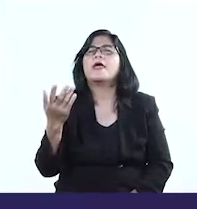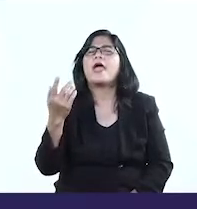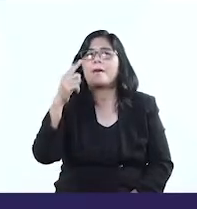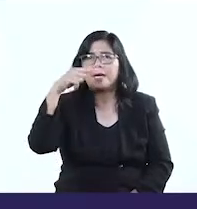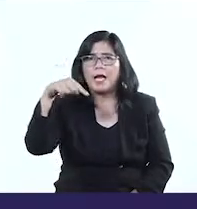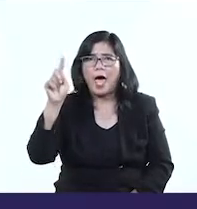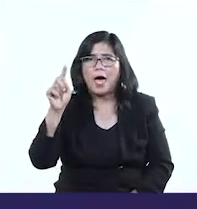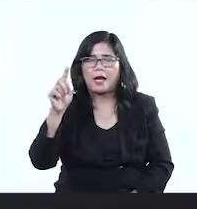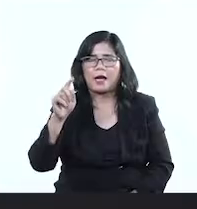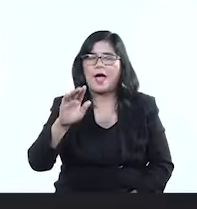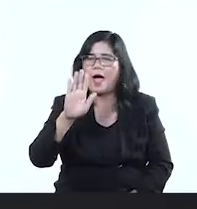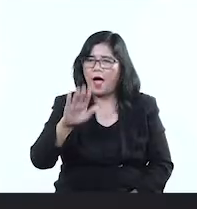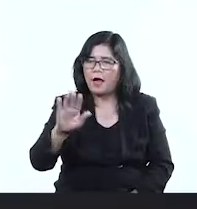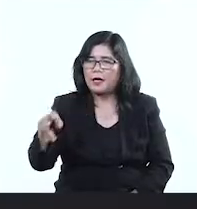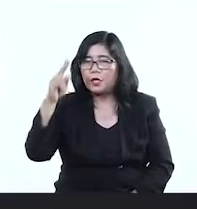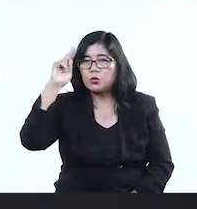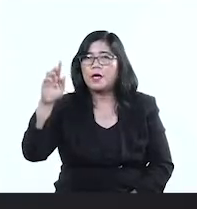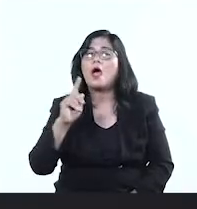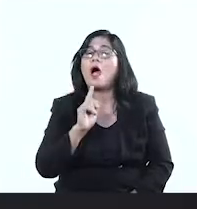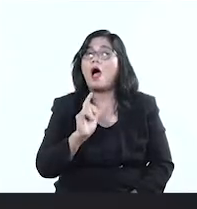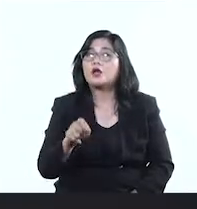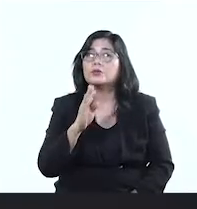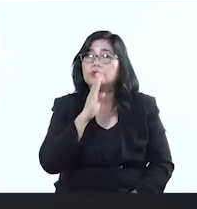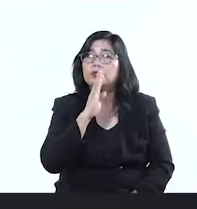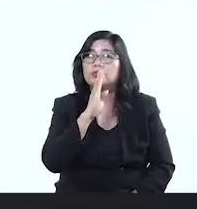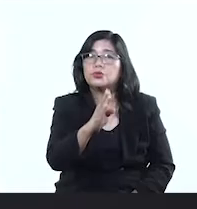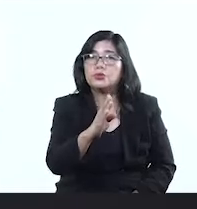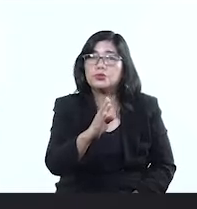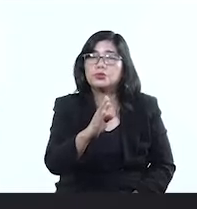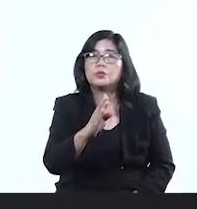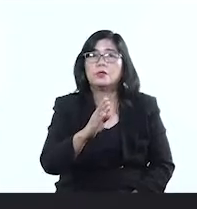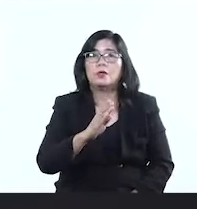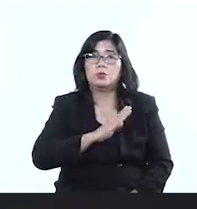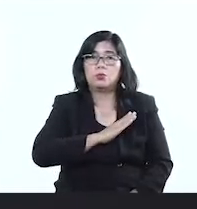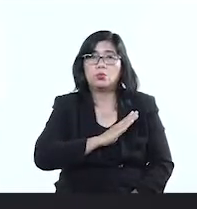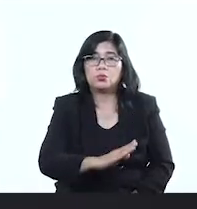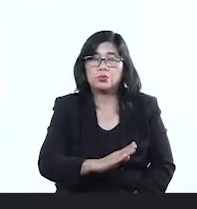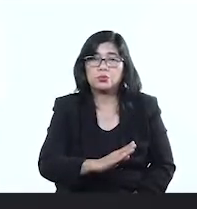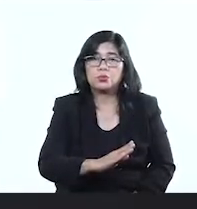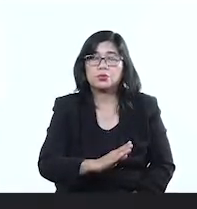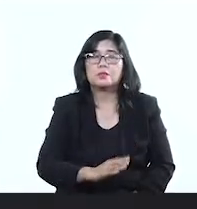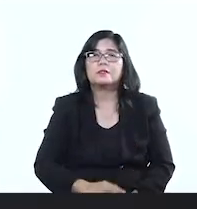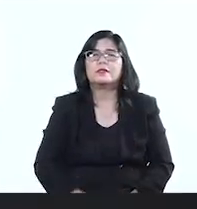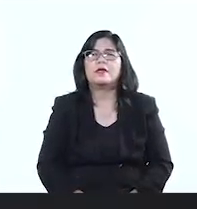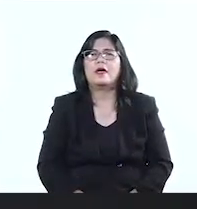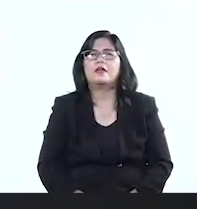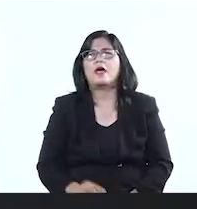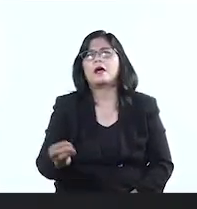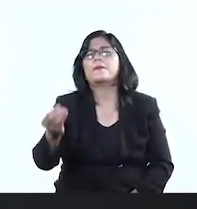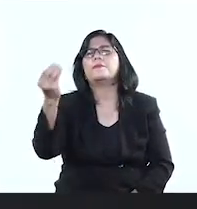Hai anak tuhan Harus Jujur Hai anak tuhan harus Tulus Hai dan anak tuhan dalam